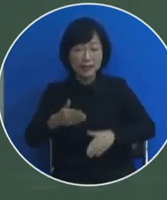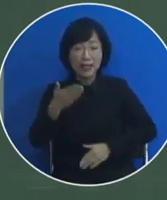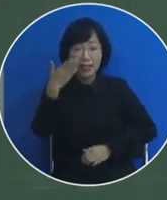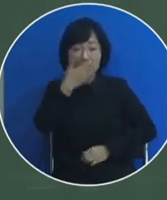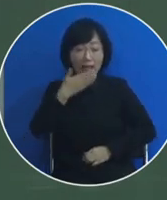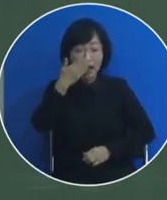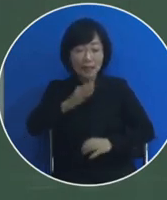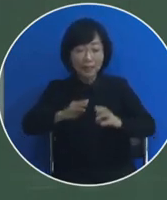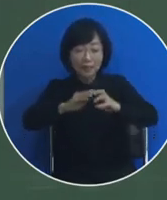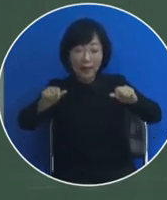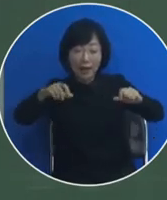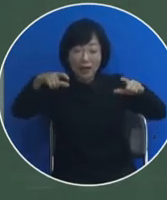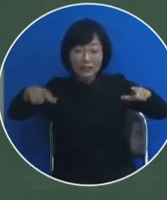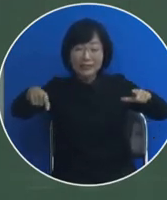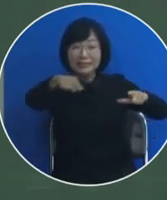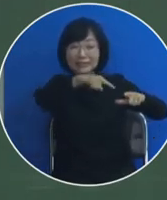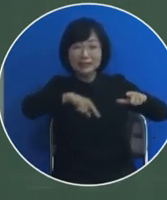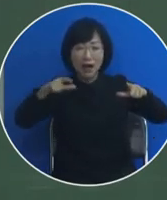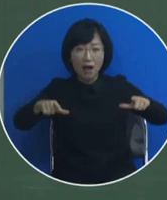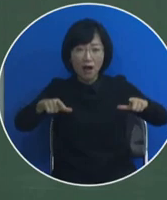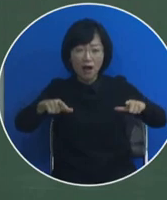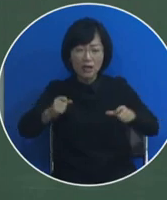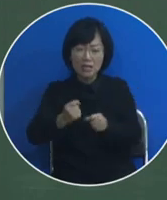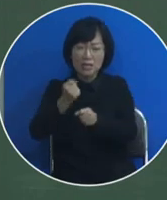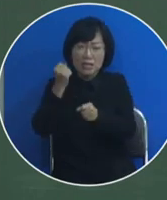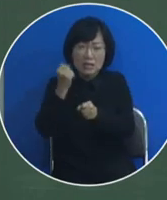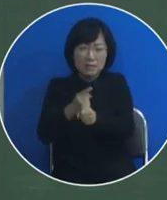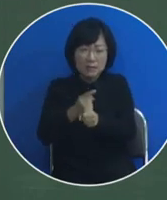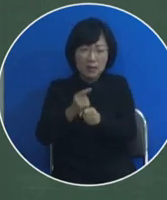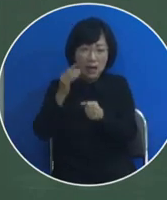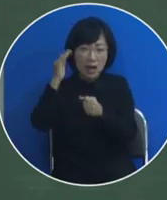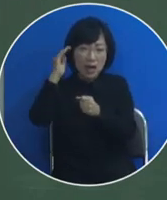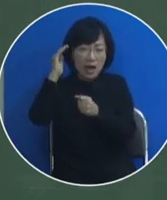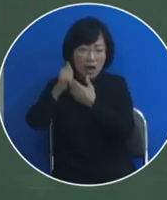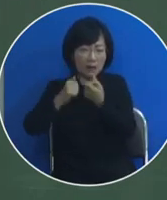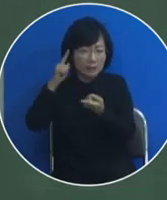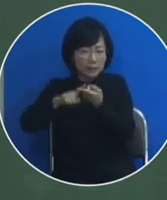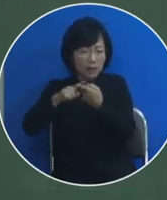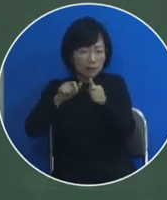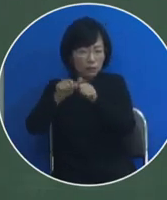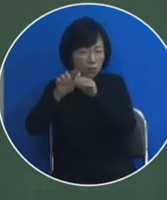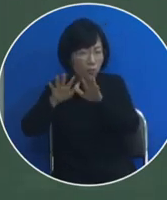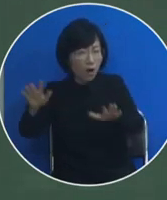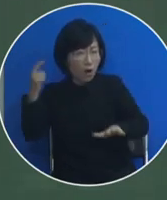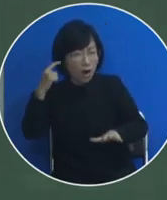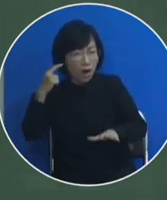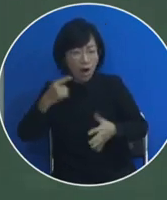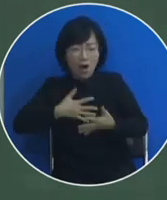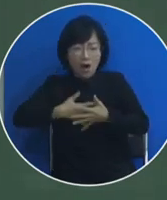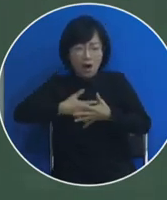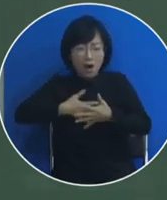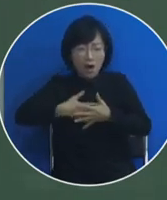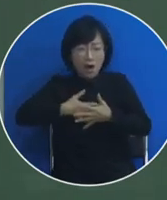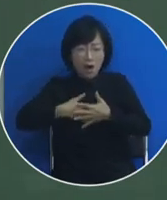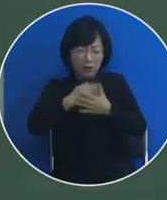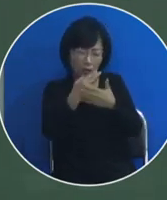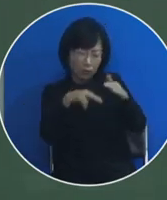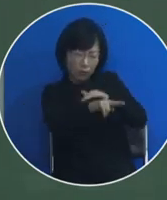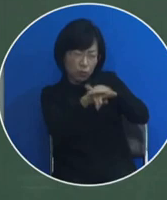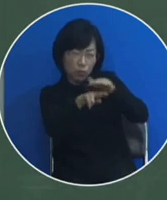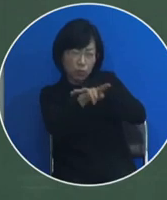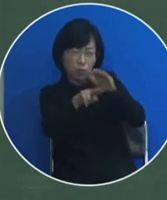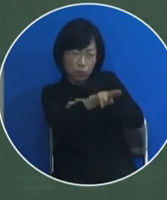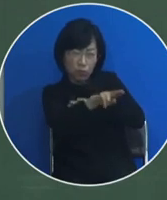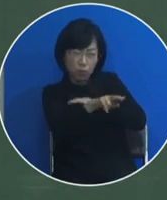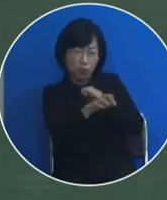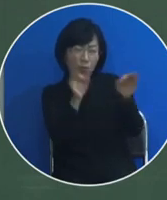사람들이 이미 다 도망가고 간담이 녹았다고 정보를 줬잖아요. And she gave the information that right now in Canaan many people have already left and the